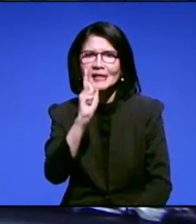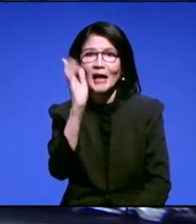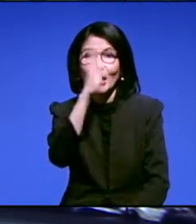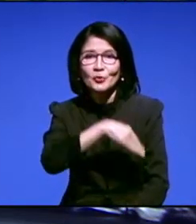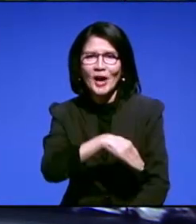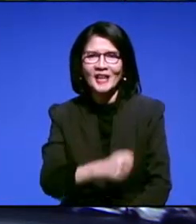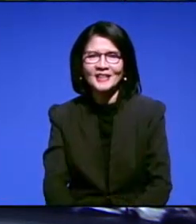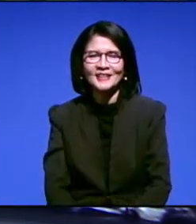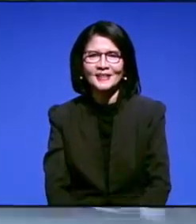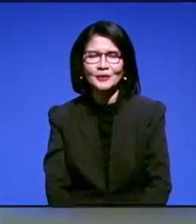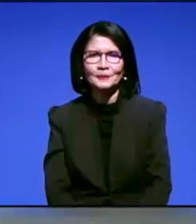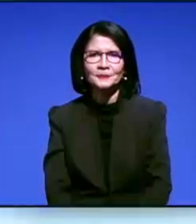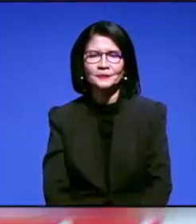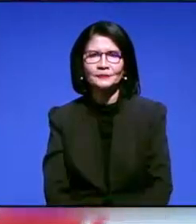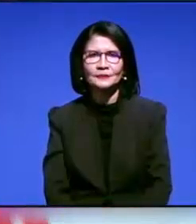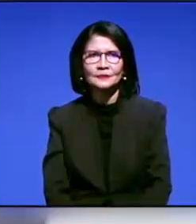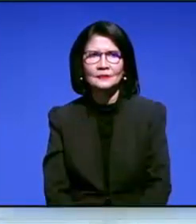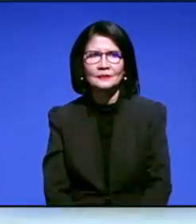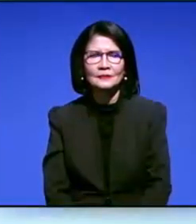Menjadi berikut ini.